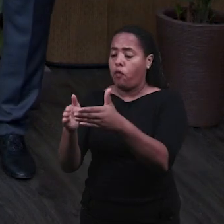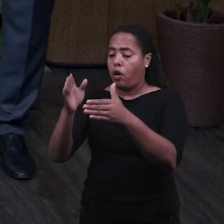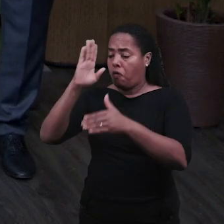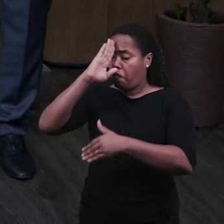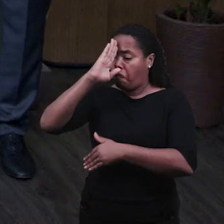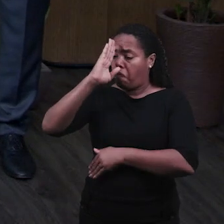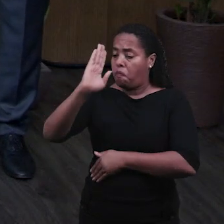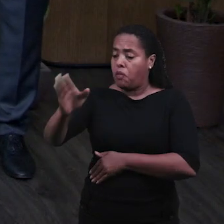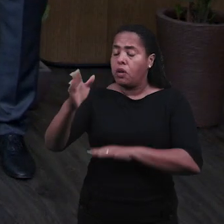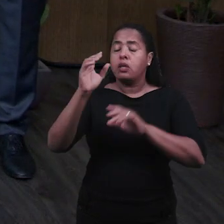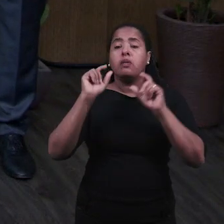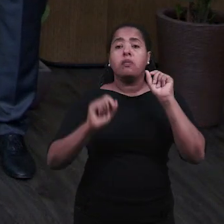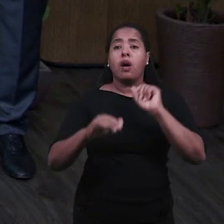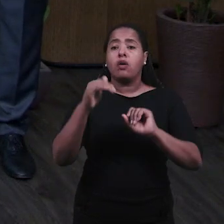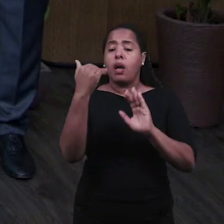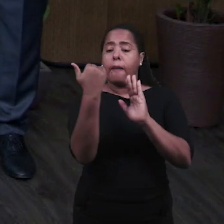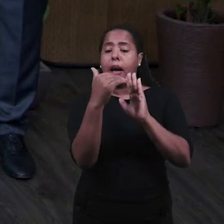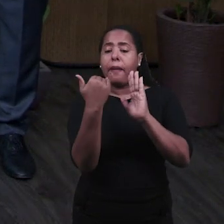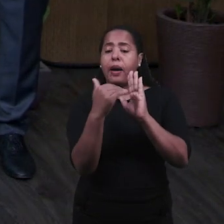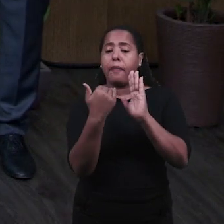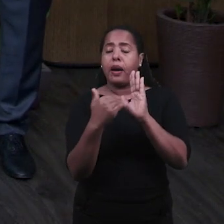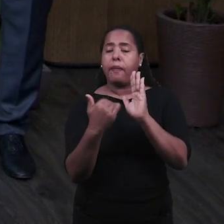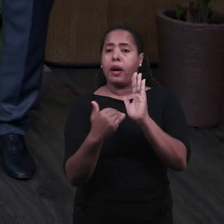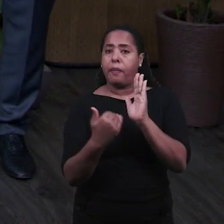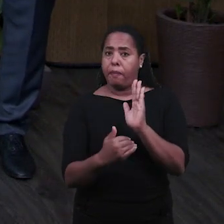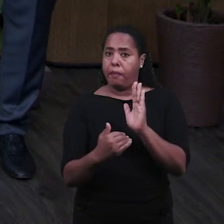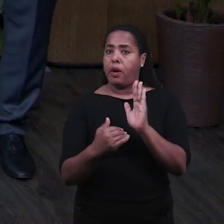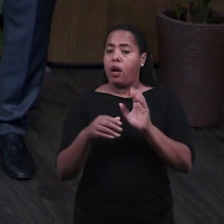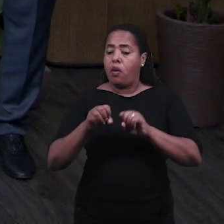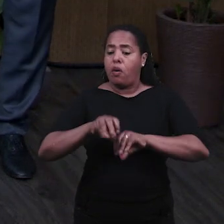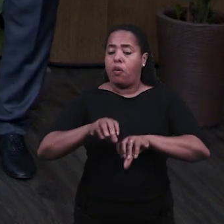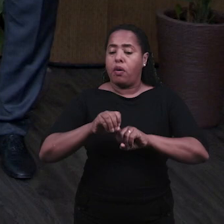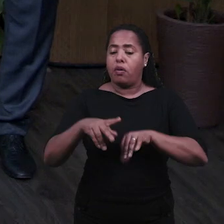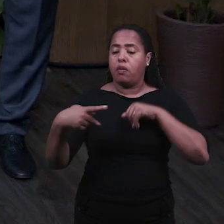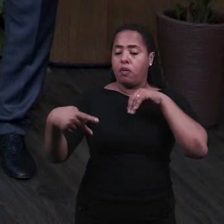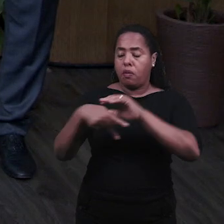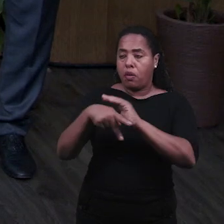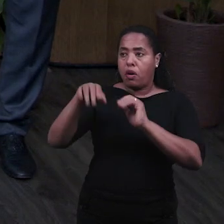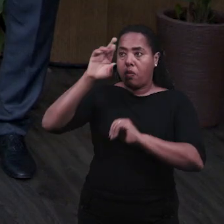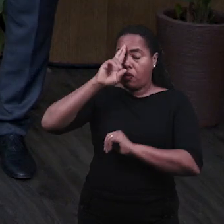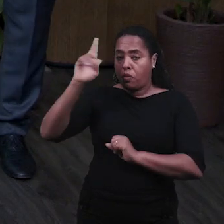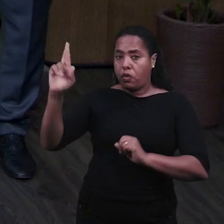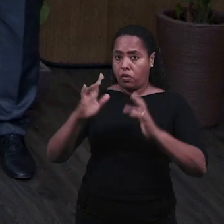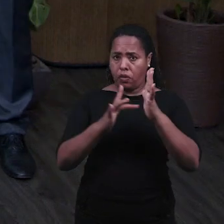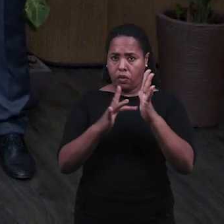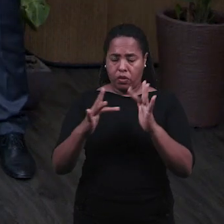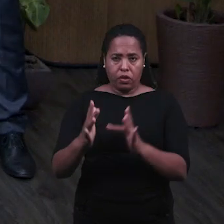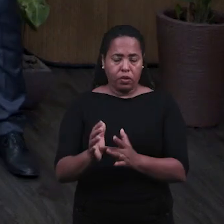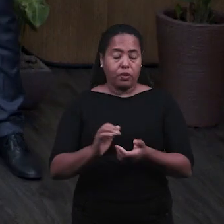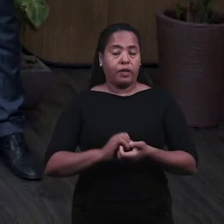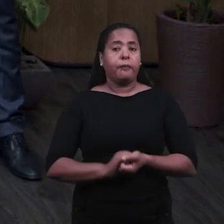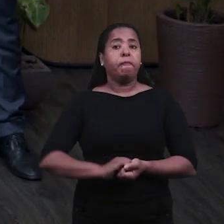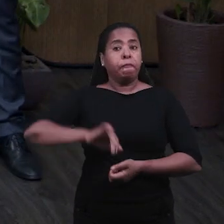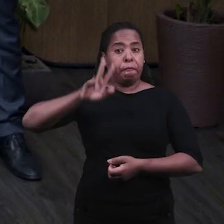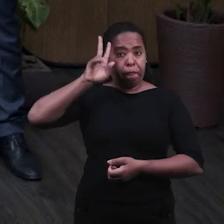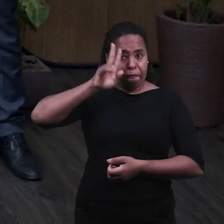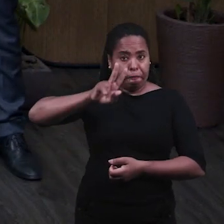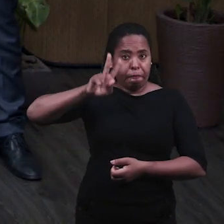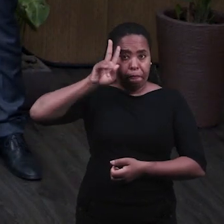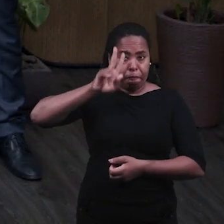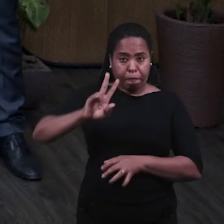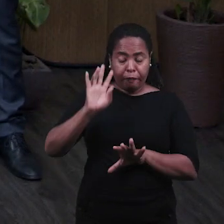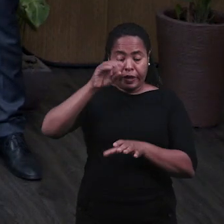principale d'établir l'enseignement de la part du Seigneur Jésus. Rappelons